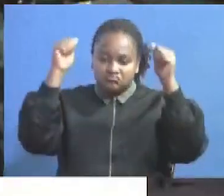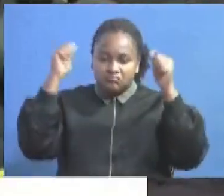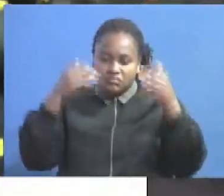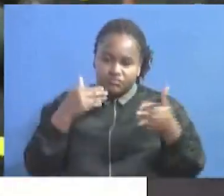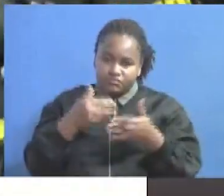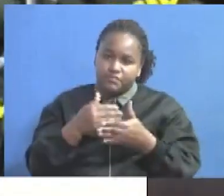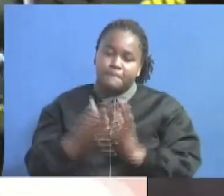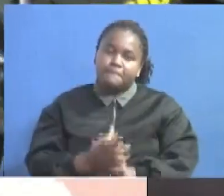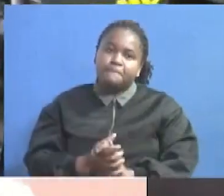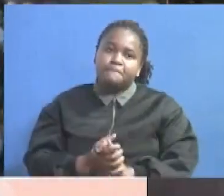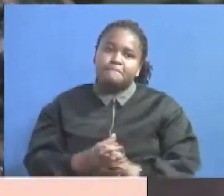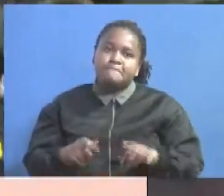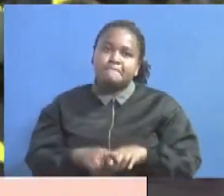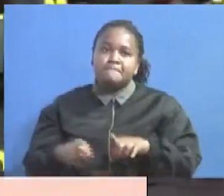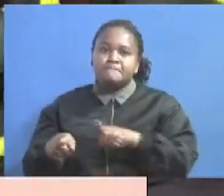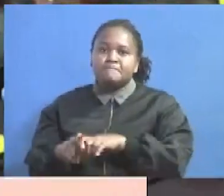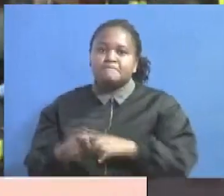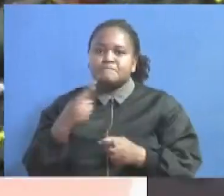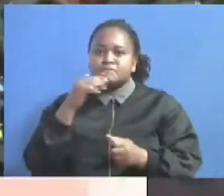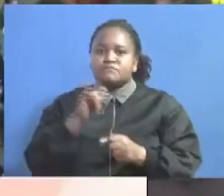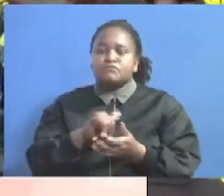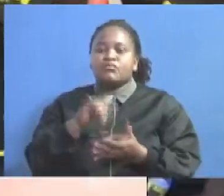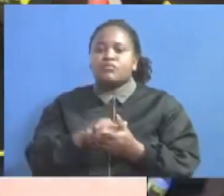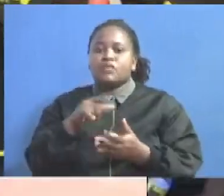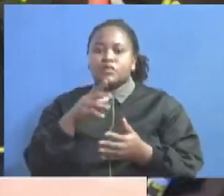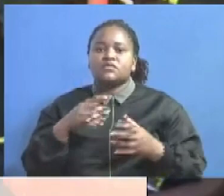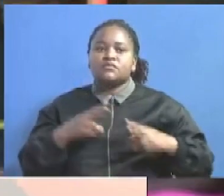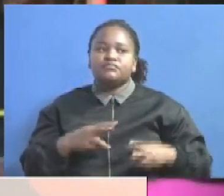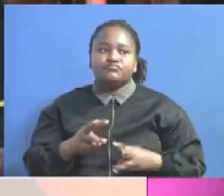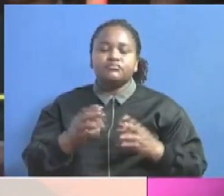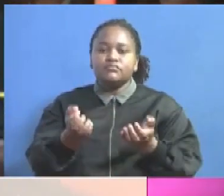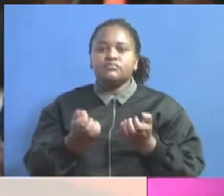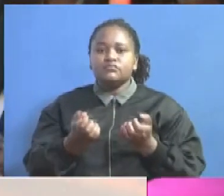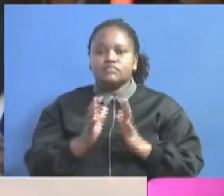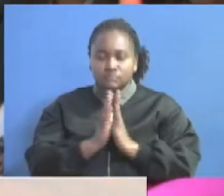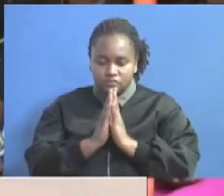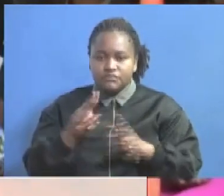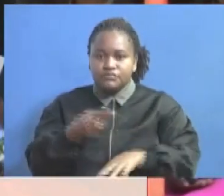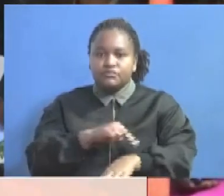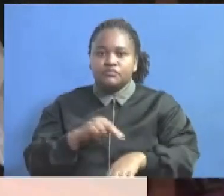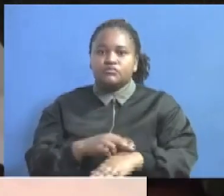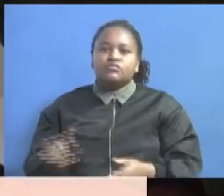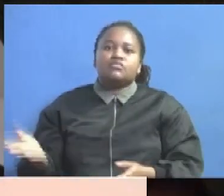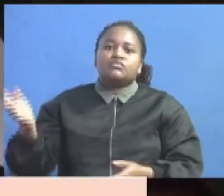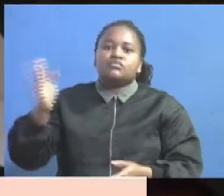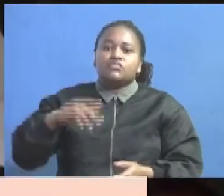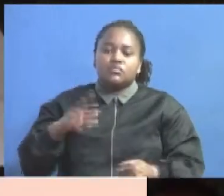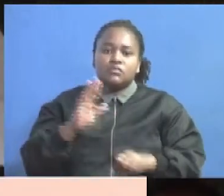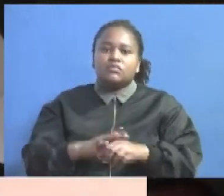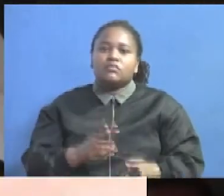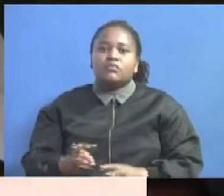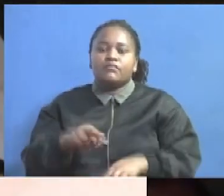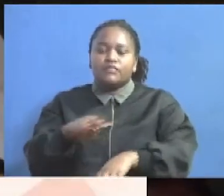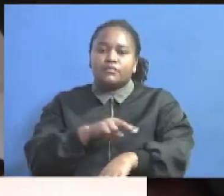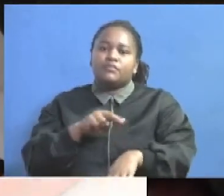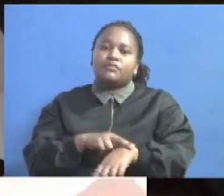hivi karibuni. Aidha, amehimiza kusema ipo haja kwa maombi ya kitaifa ili kurejesha mwelekeo sawa wa